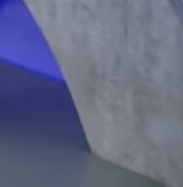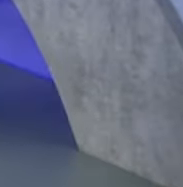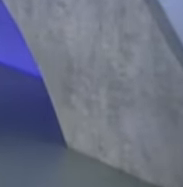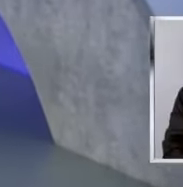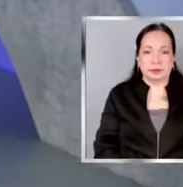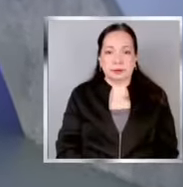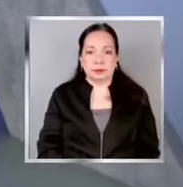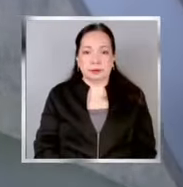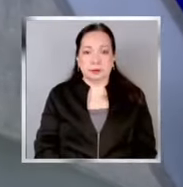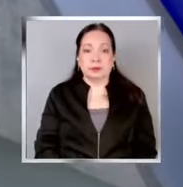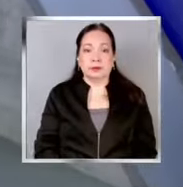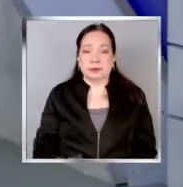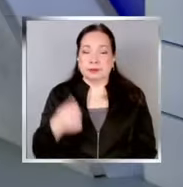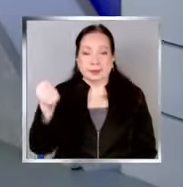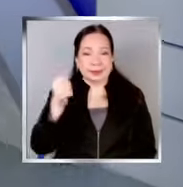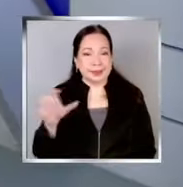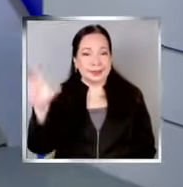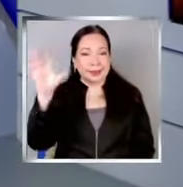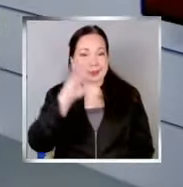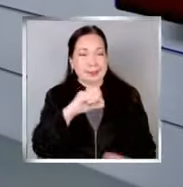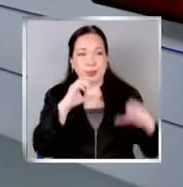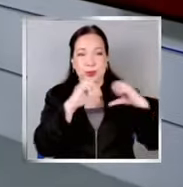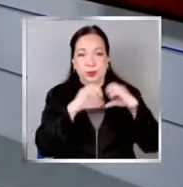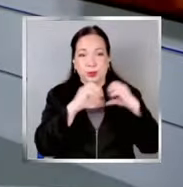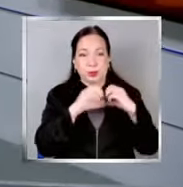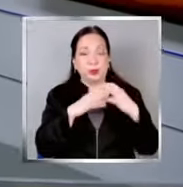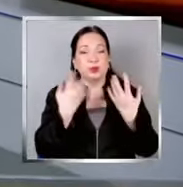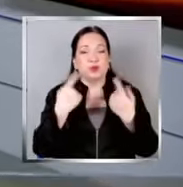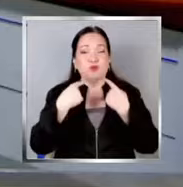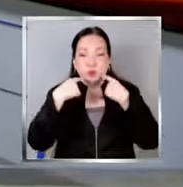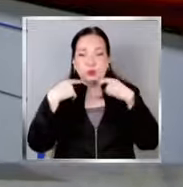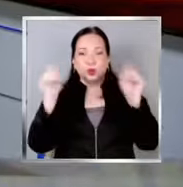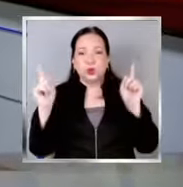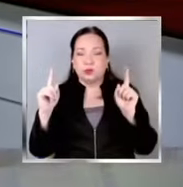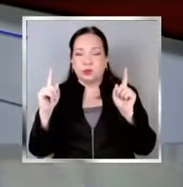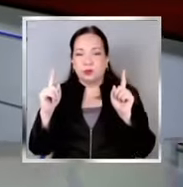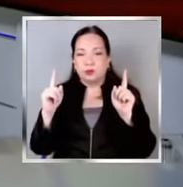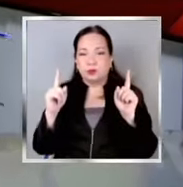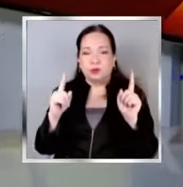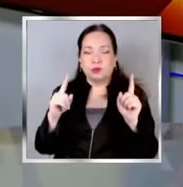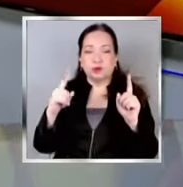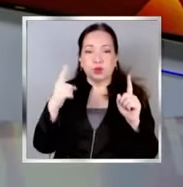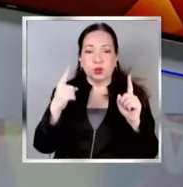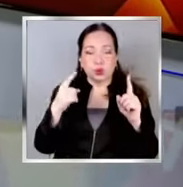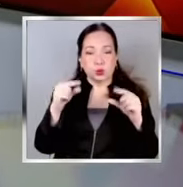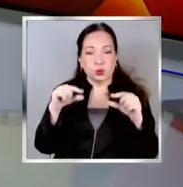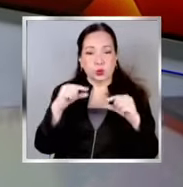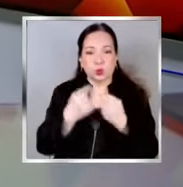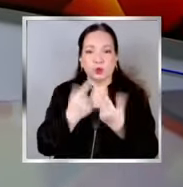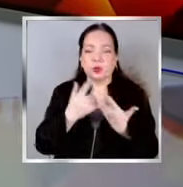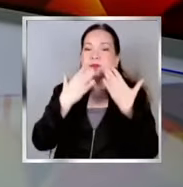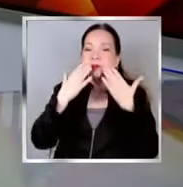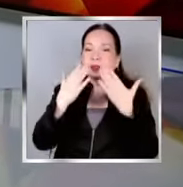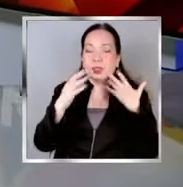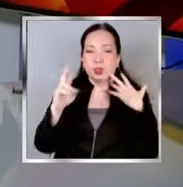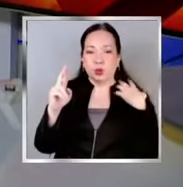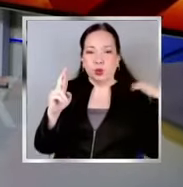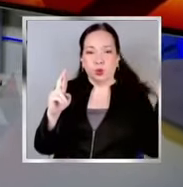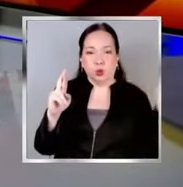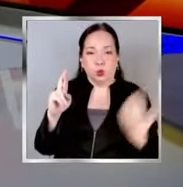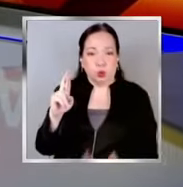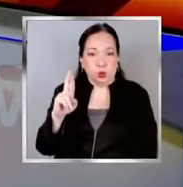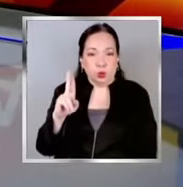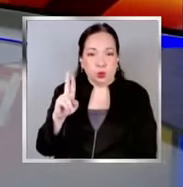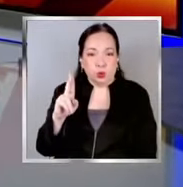Good evening mga kapuso! Dahil sa success ng kanilang first series together, may pa-thank you party si Rudo Madrid at Bianca Umali sa cast and